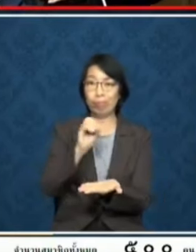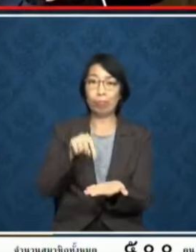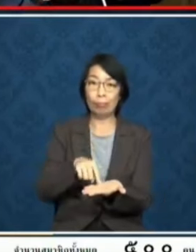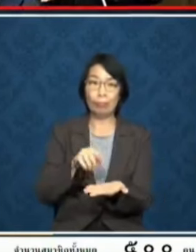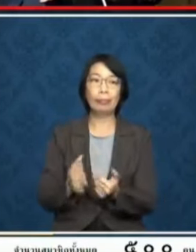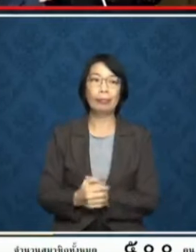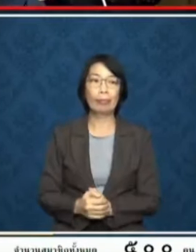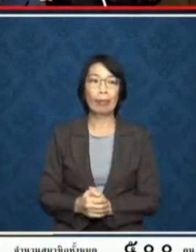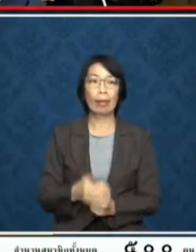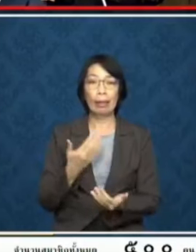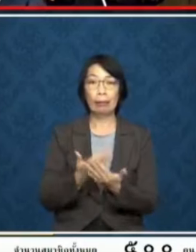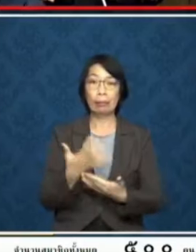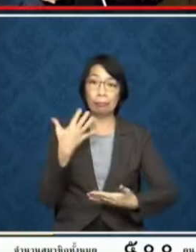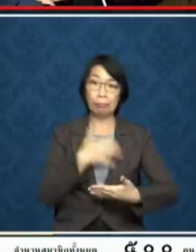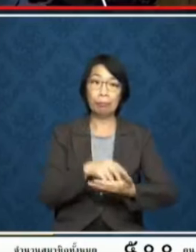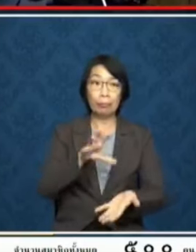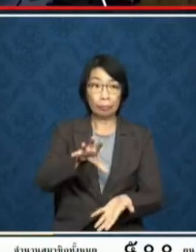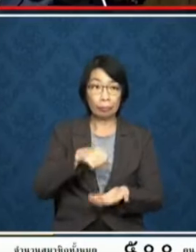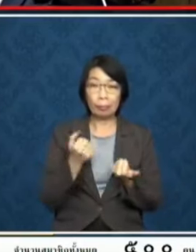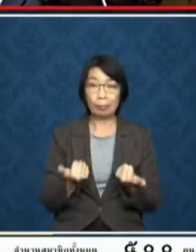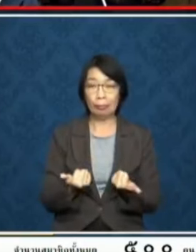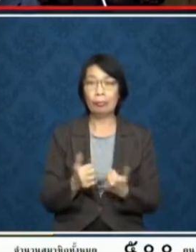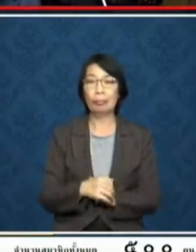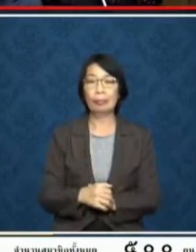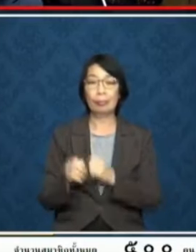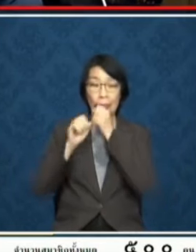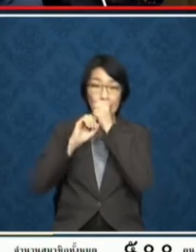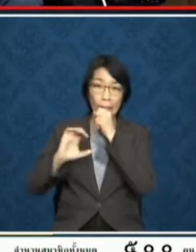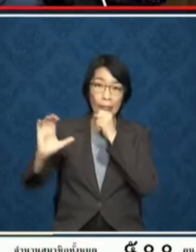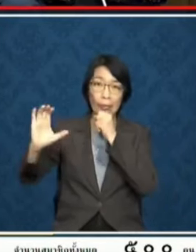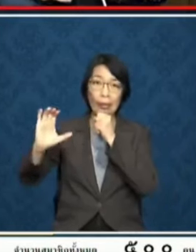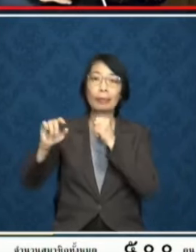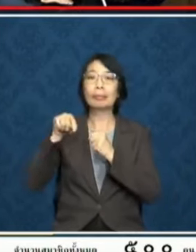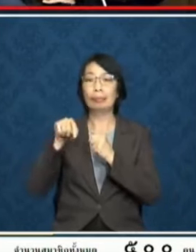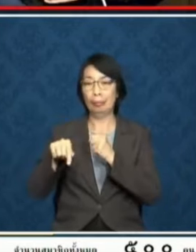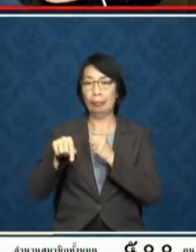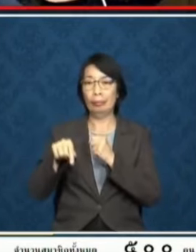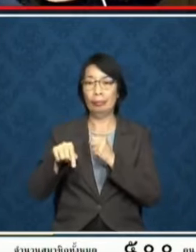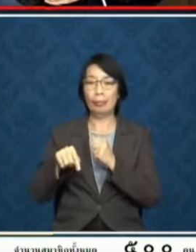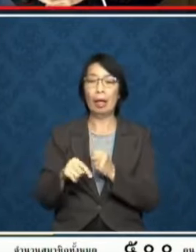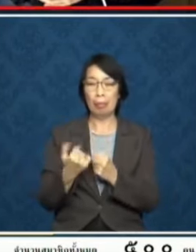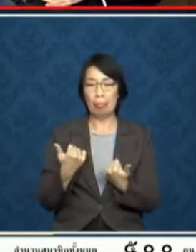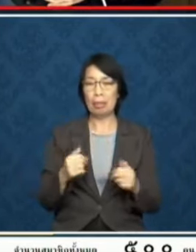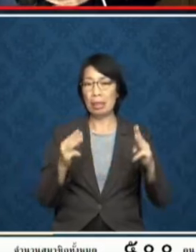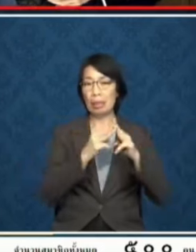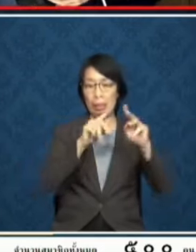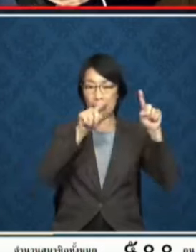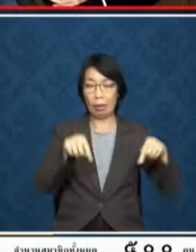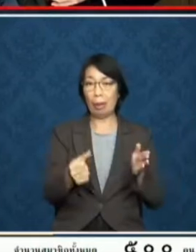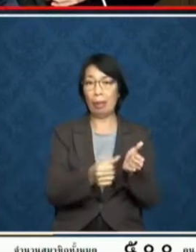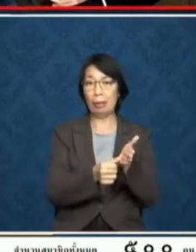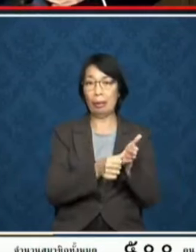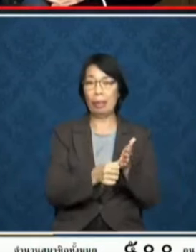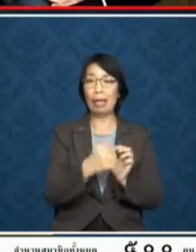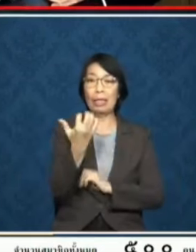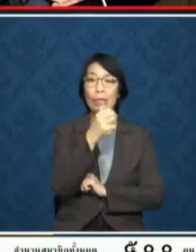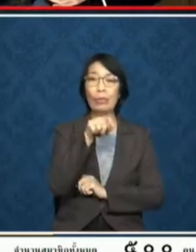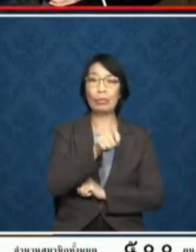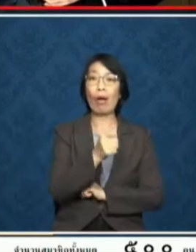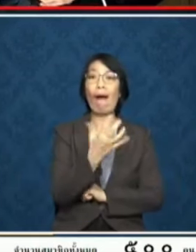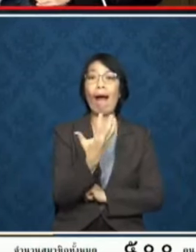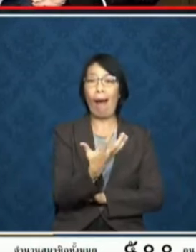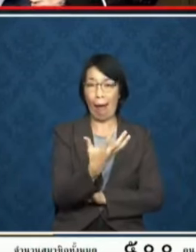ได้นี้นะคะก็ต้องบอกว่าทางกสทช.เนี่ยแหละค่ะไปเปลี่ยนเงื่อนไขให้ททบ5เนี่ยนะคะสาม